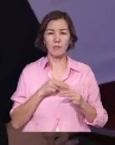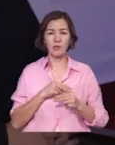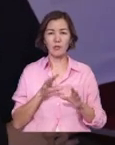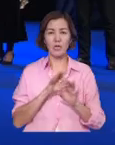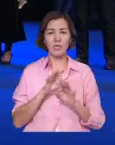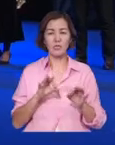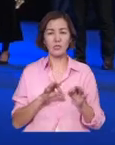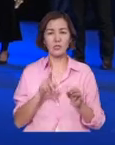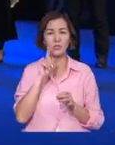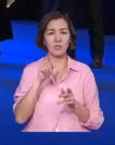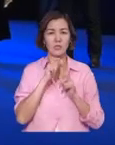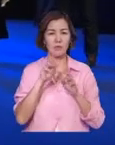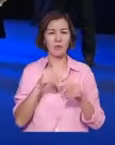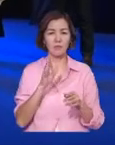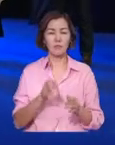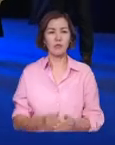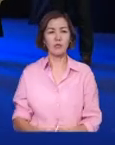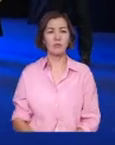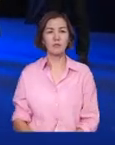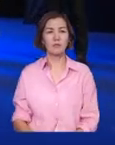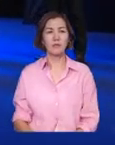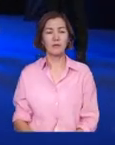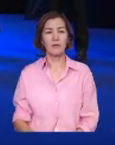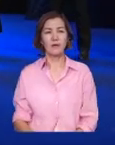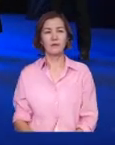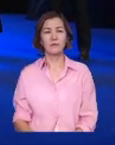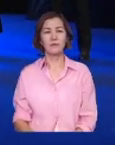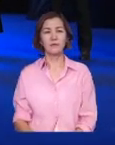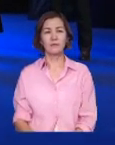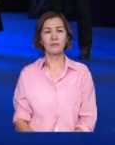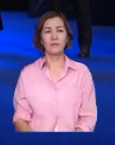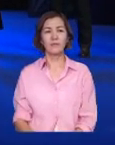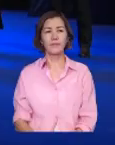жастар марапатталады. Ернұр Медет, Надир Хамзин, Жетісу арнасы, Талдықорған.